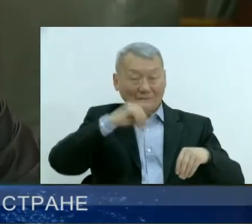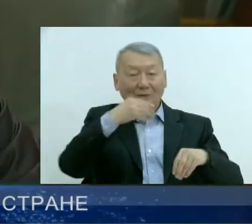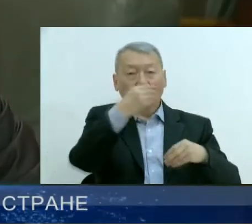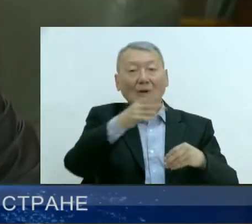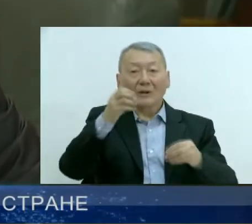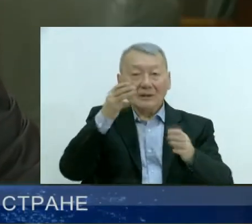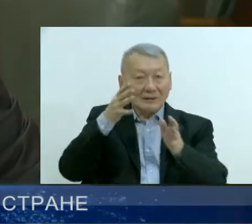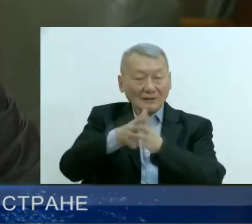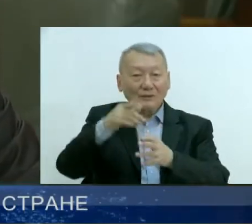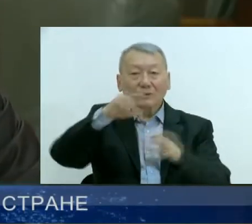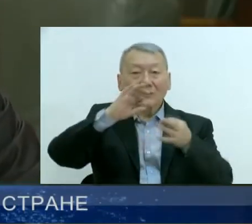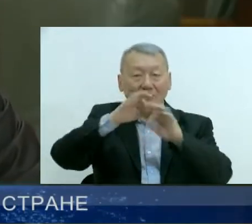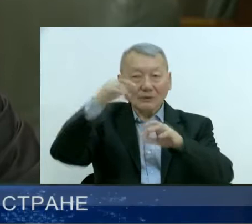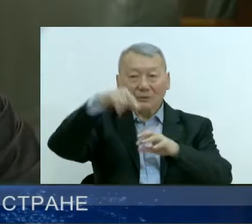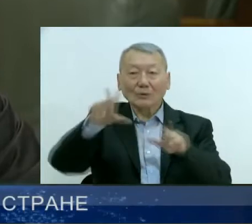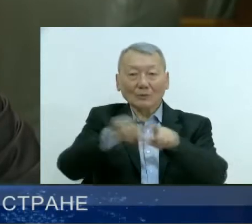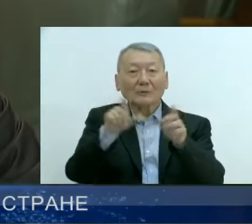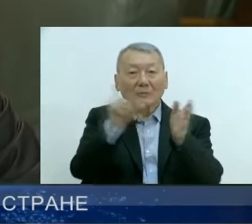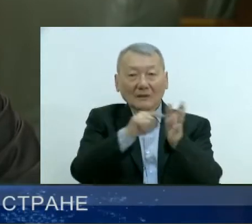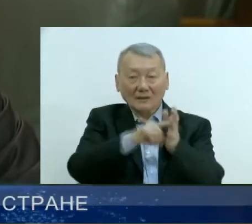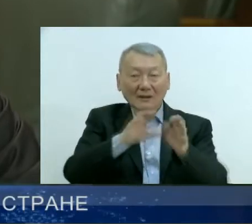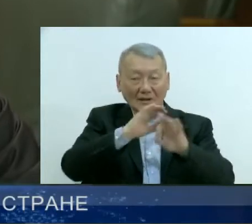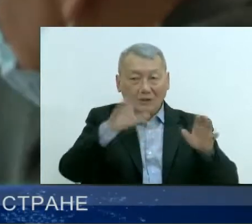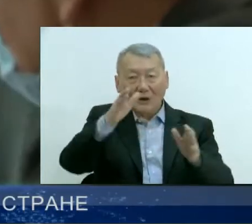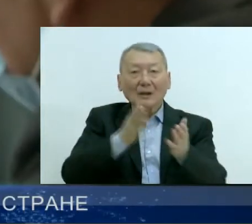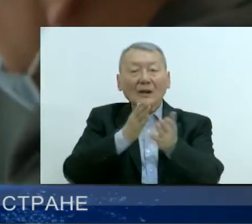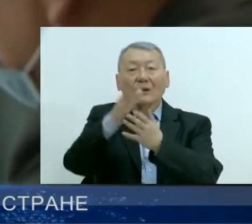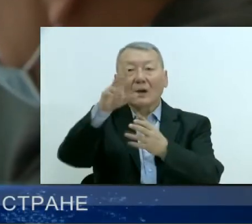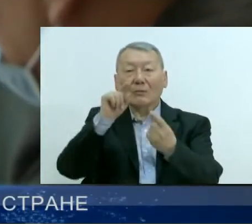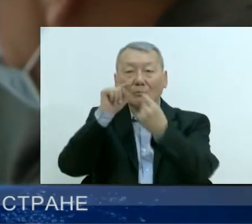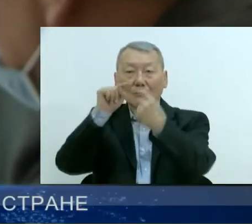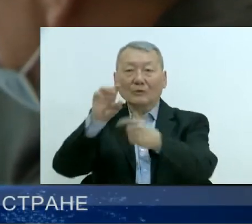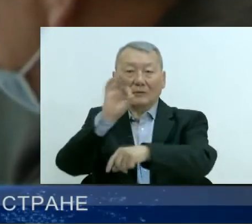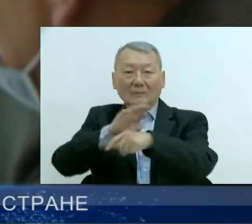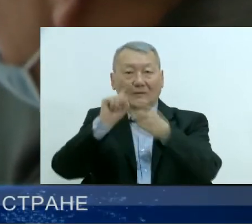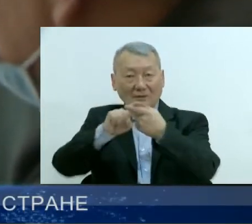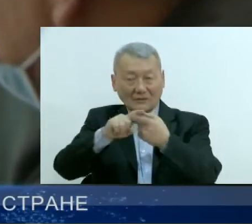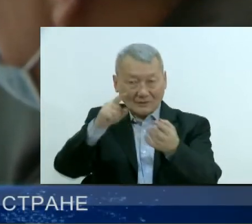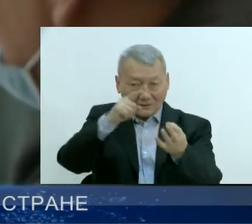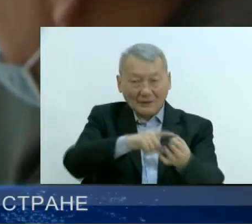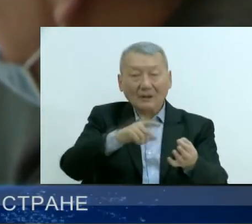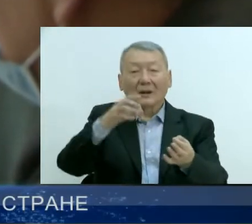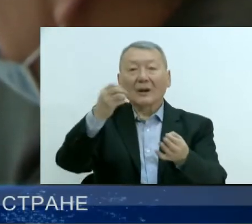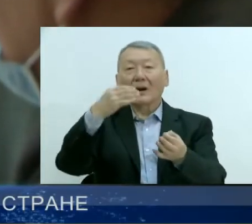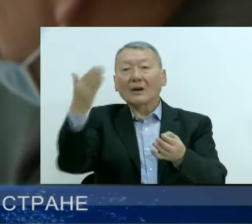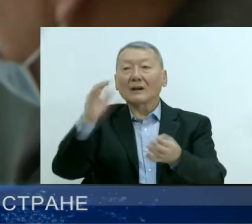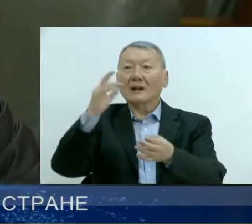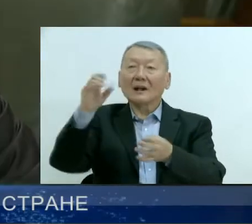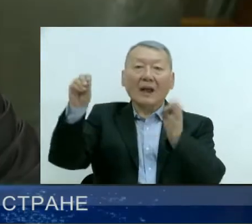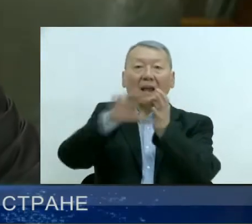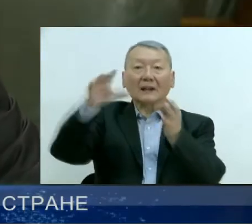расходных обязательств, включая социальные выплаты, мероприятия, направленные на борьбу с пандемией коронавирусной инфекцией, по импорту